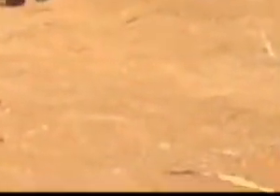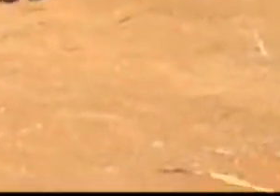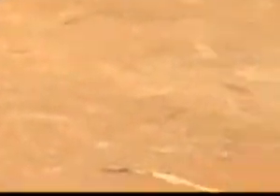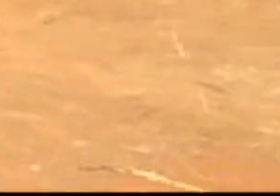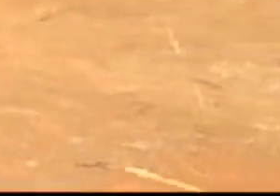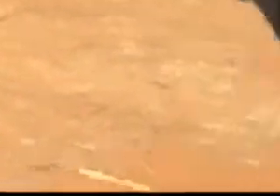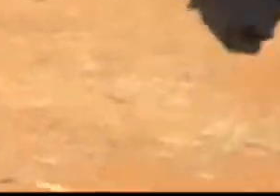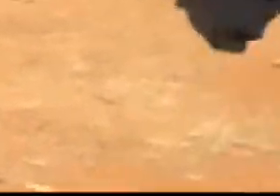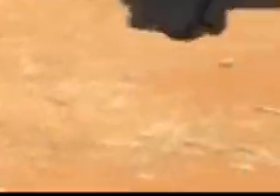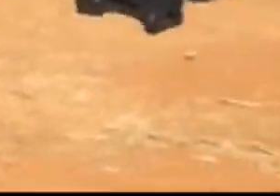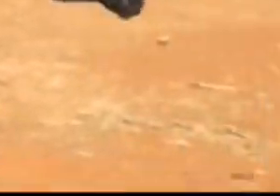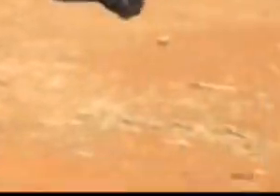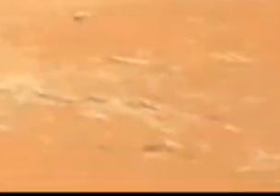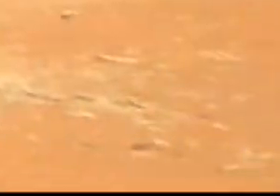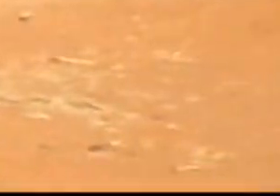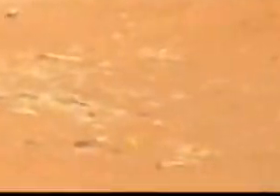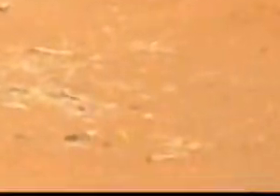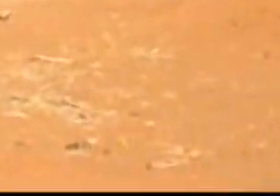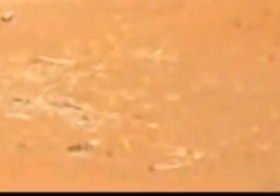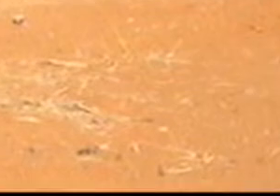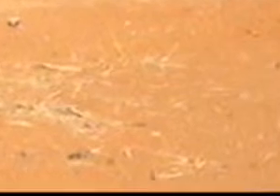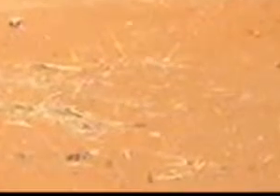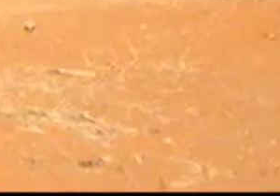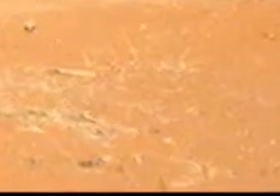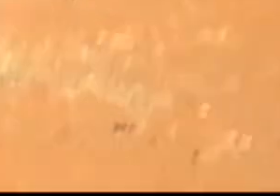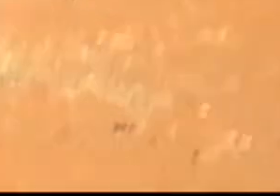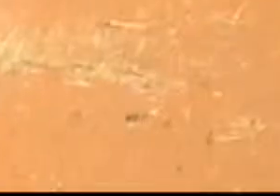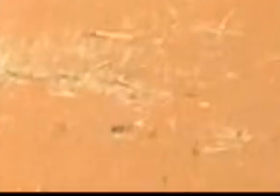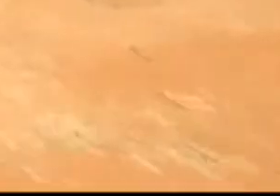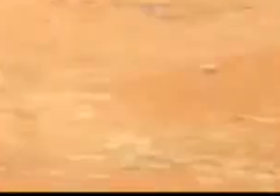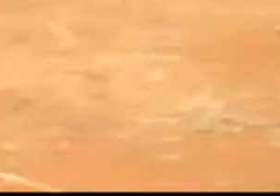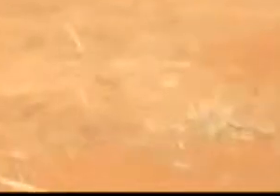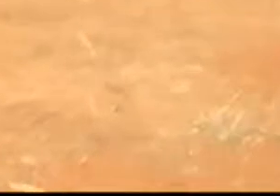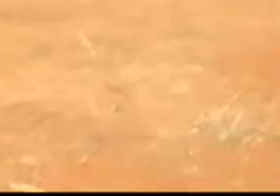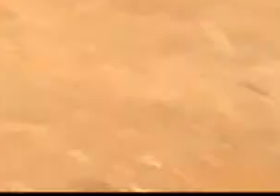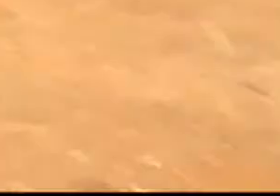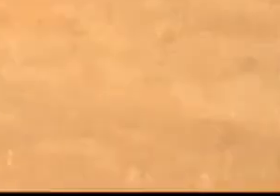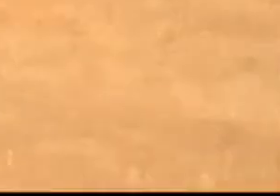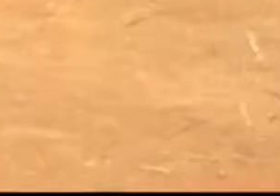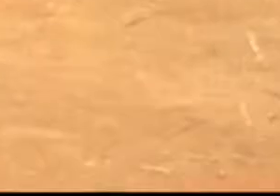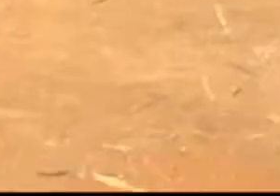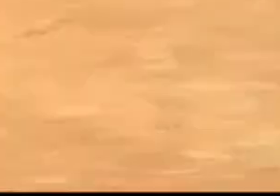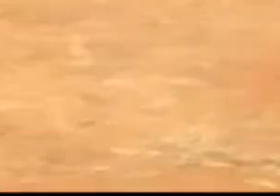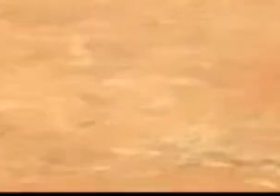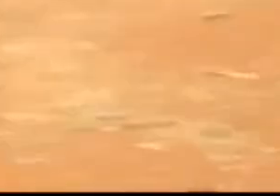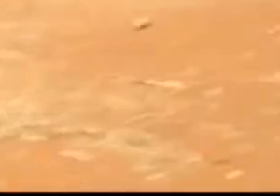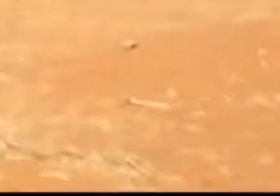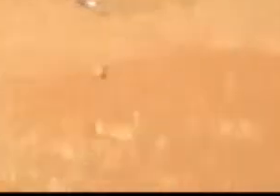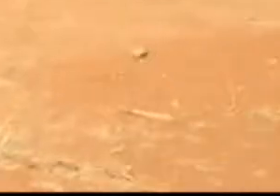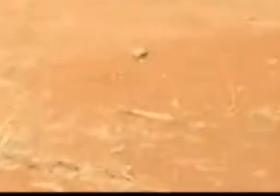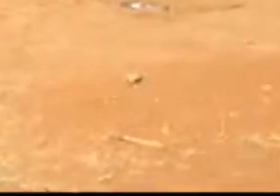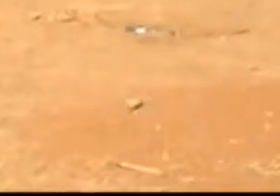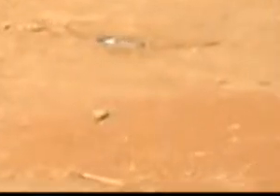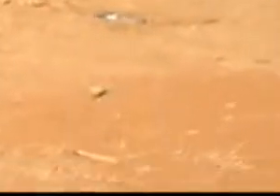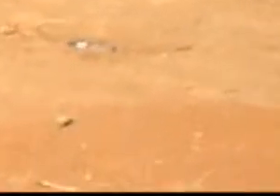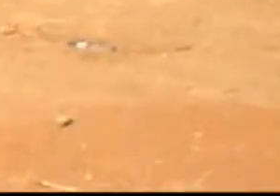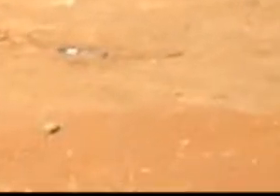Asante, naomba tupige makofi mazito sana kwa wimbo mzuri kabisa Mheshimiwa Martha